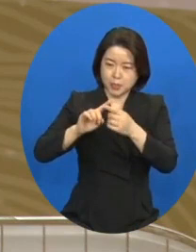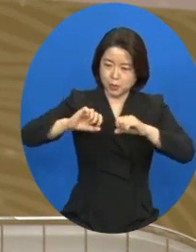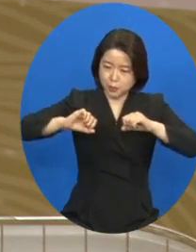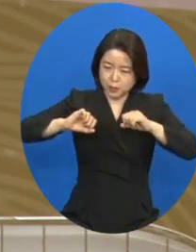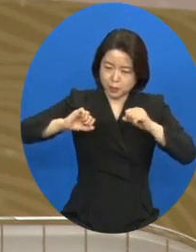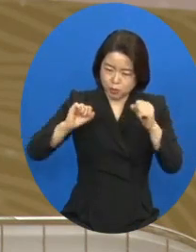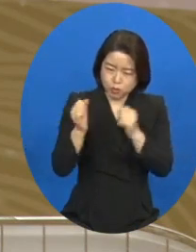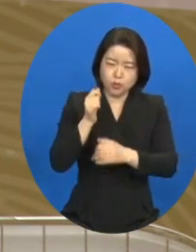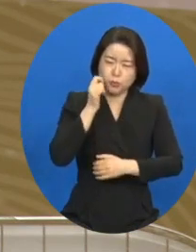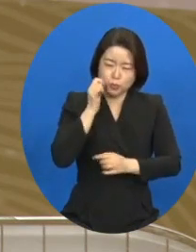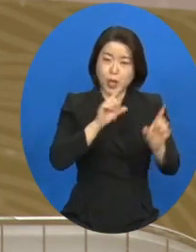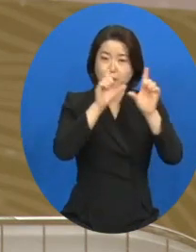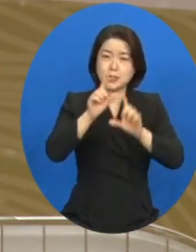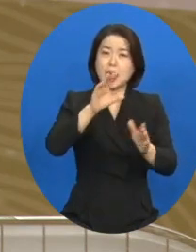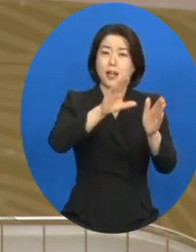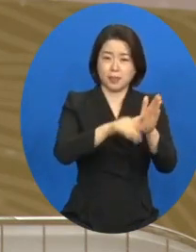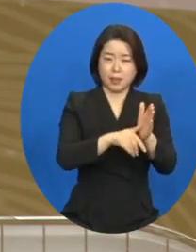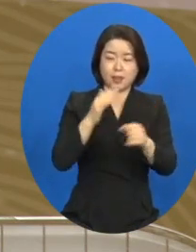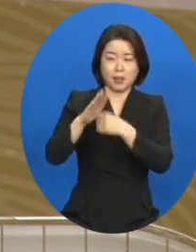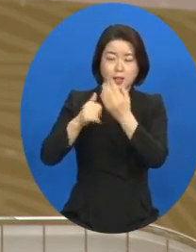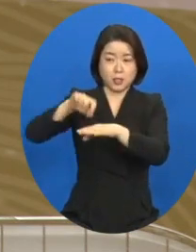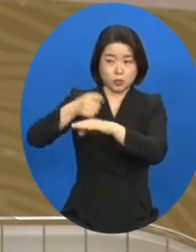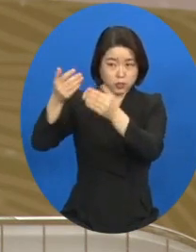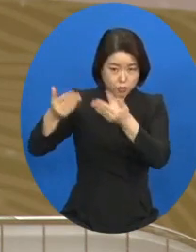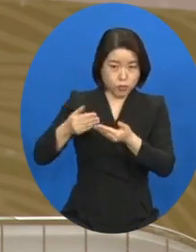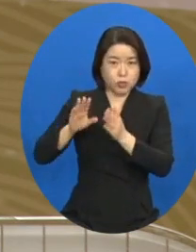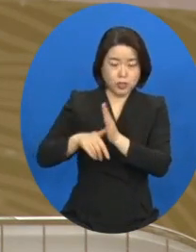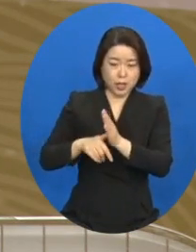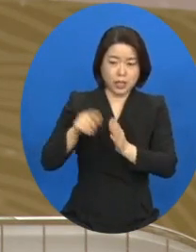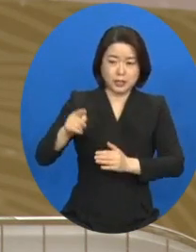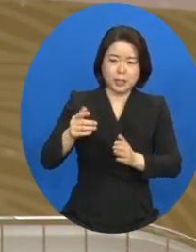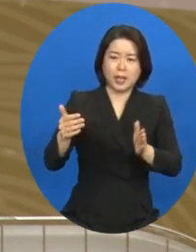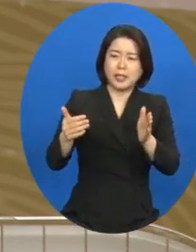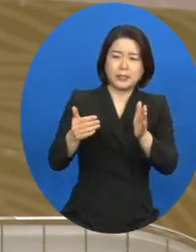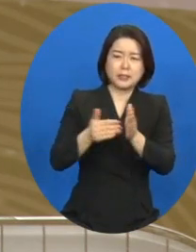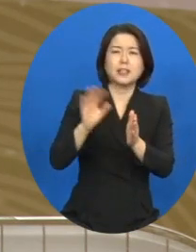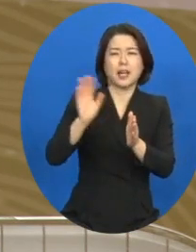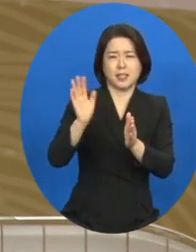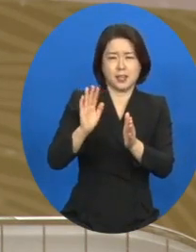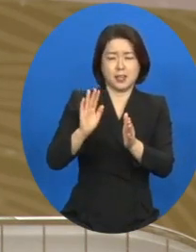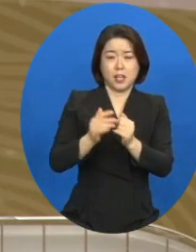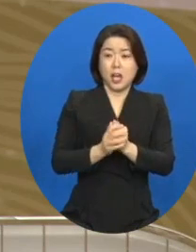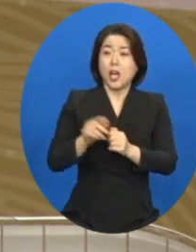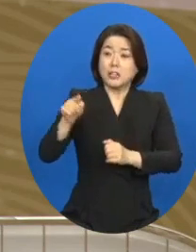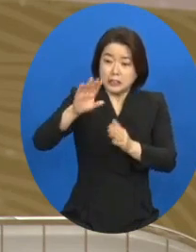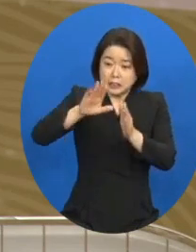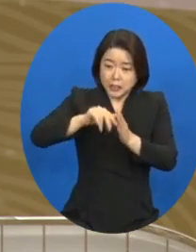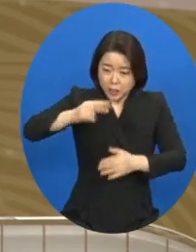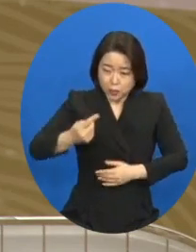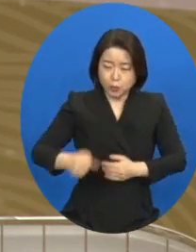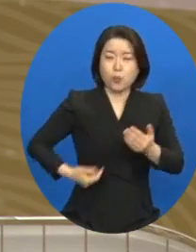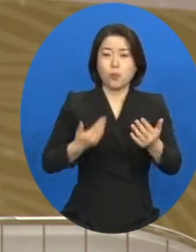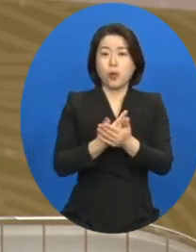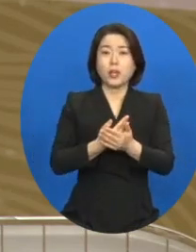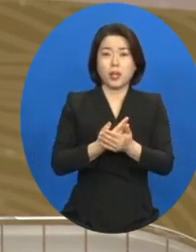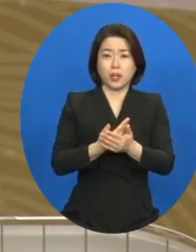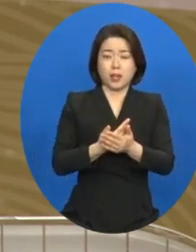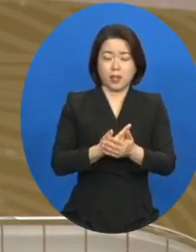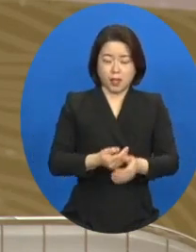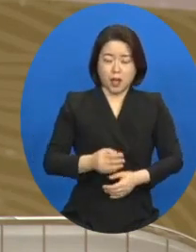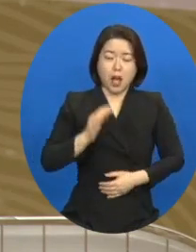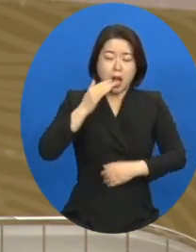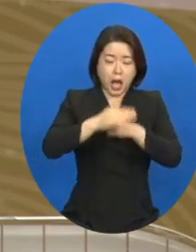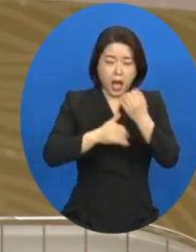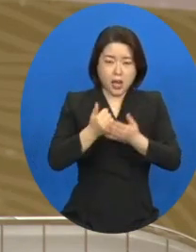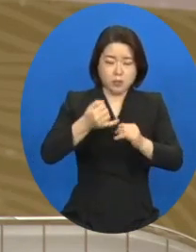못하다가 하나님이 징계하실 때 그때가 끝이 아니다. 지금이라도 회개하면 하나님은